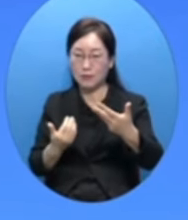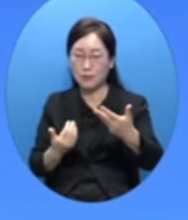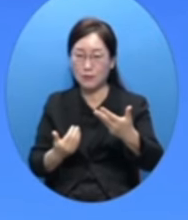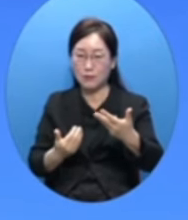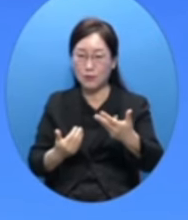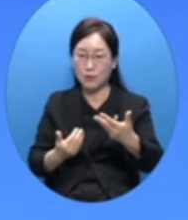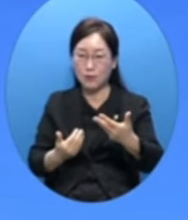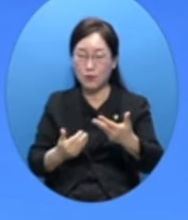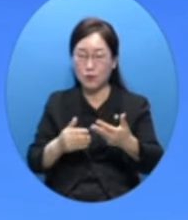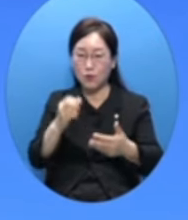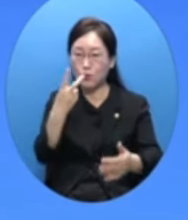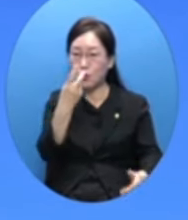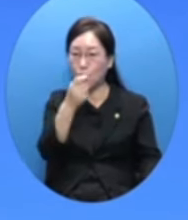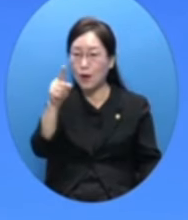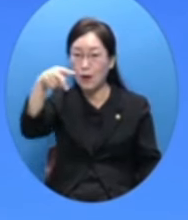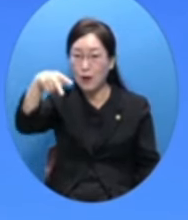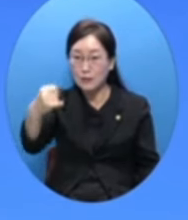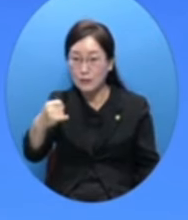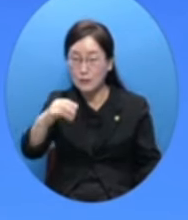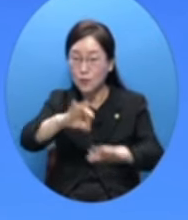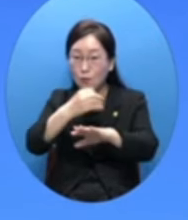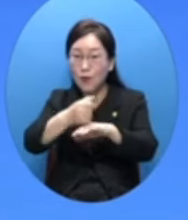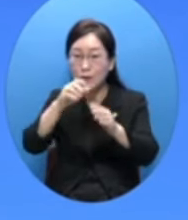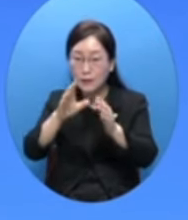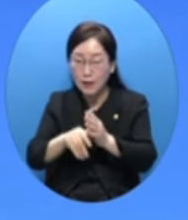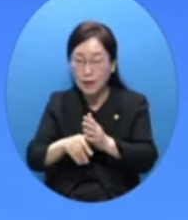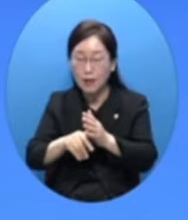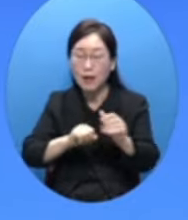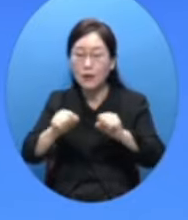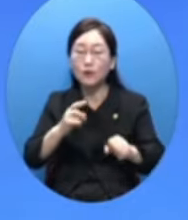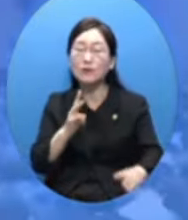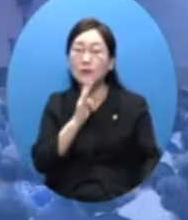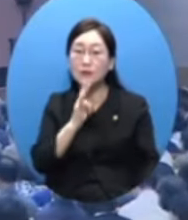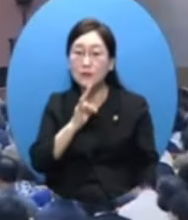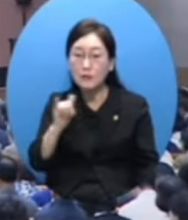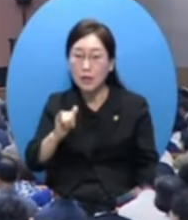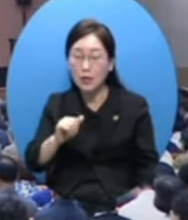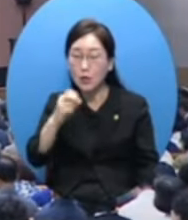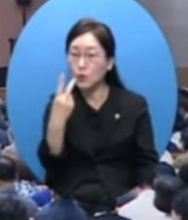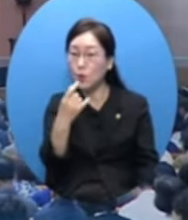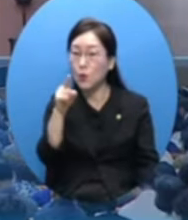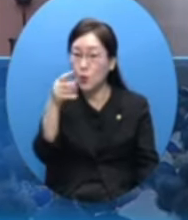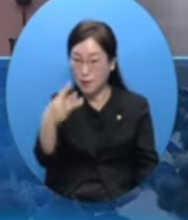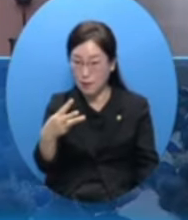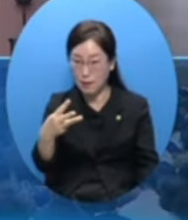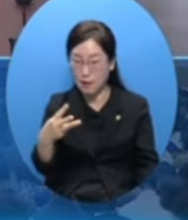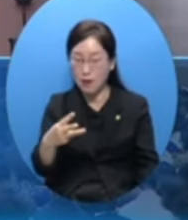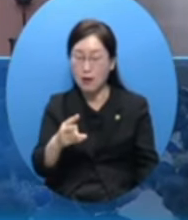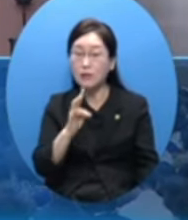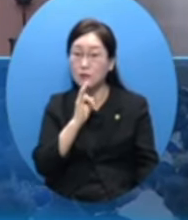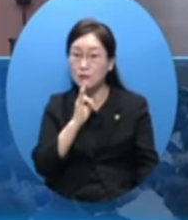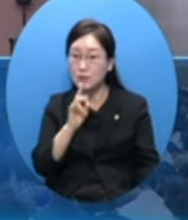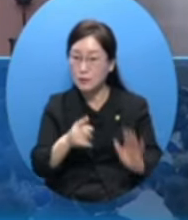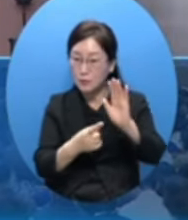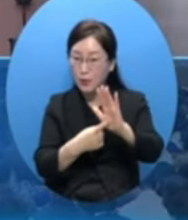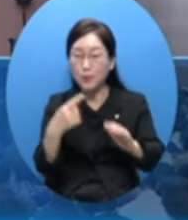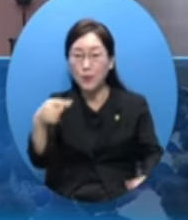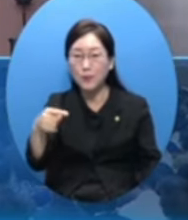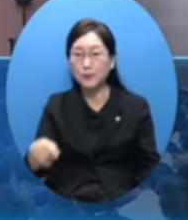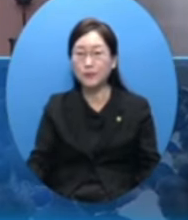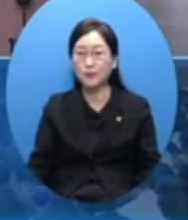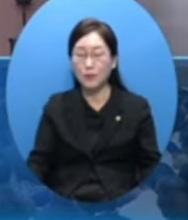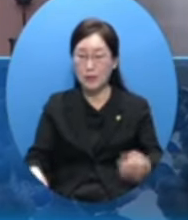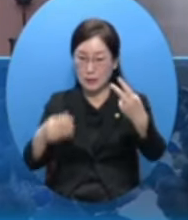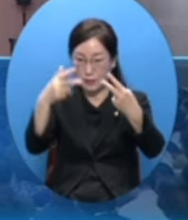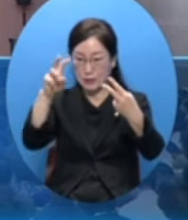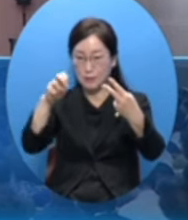요아스 왕 시절에 활동했던 요엘 선자가 이렇게 예언을 합니다. 요엘서 2장 28절입니다. 그